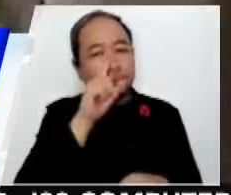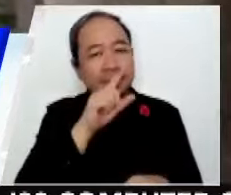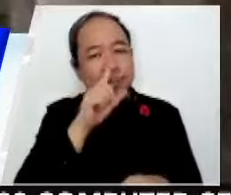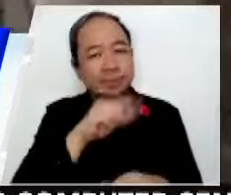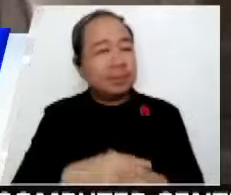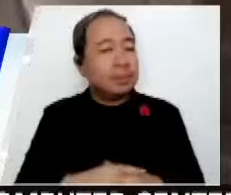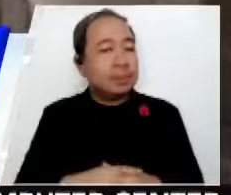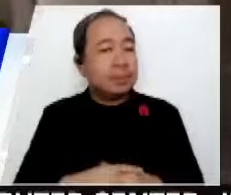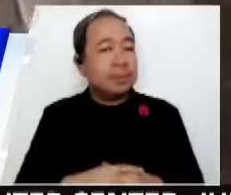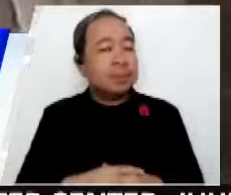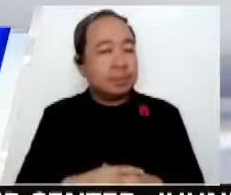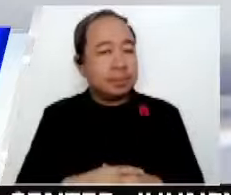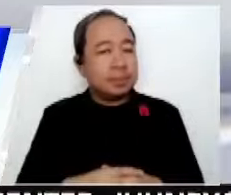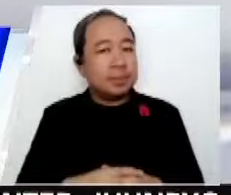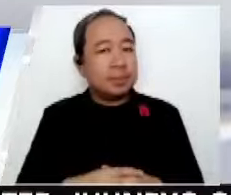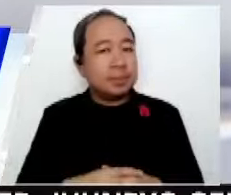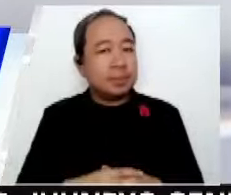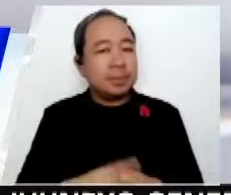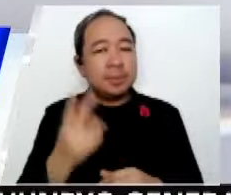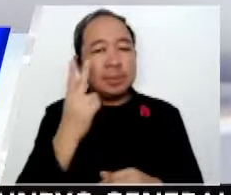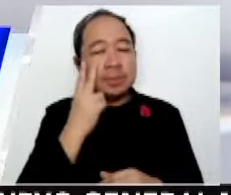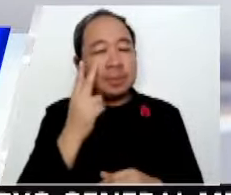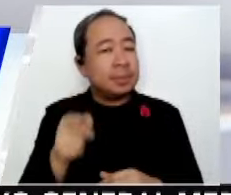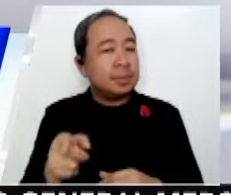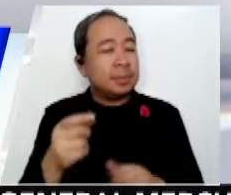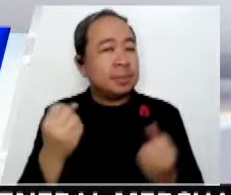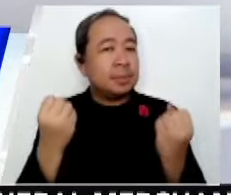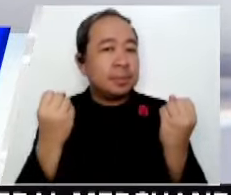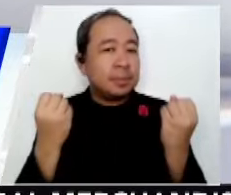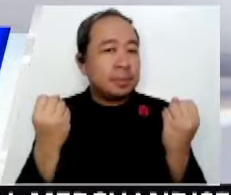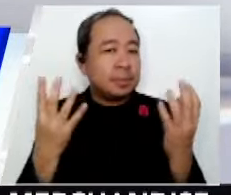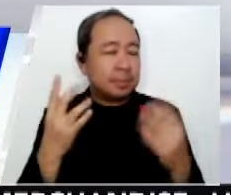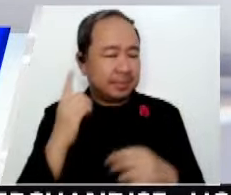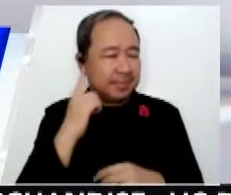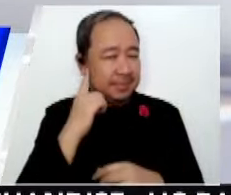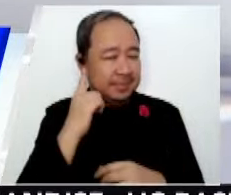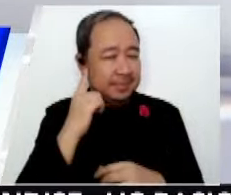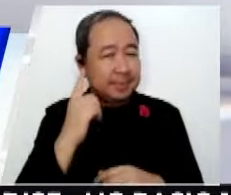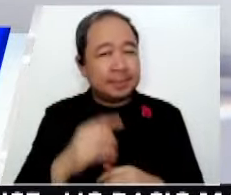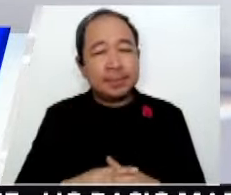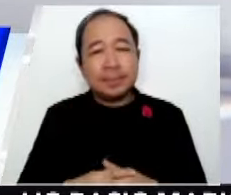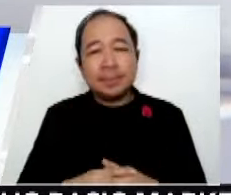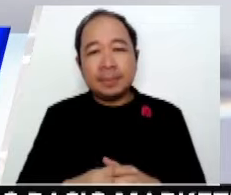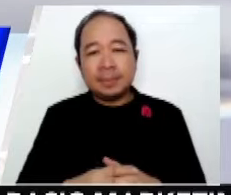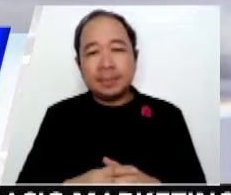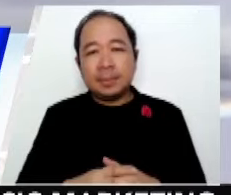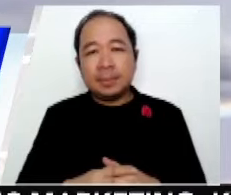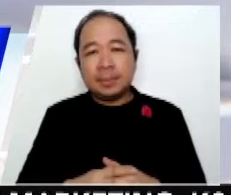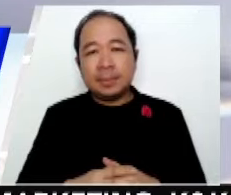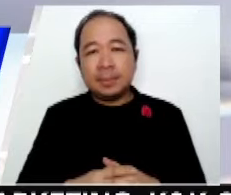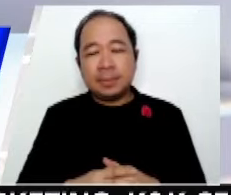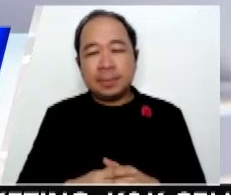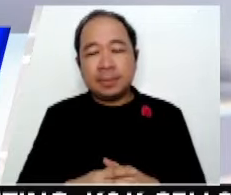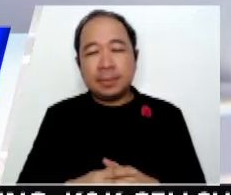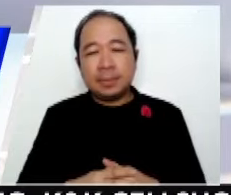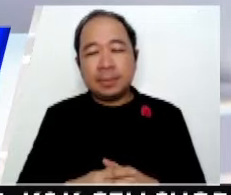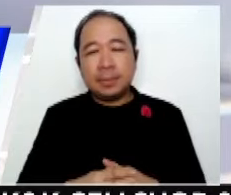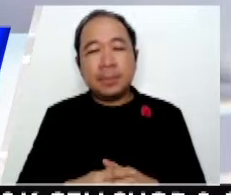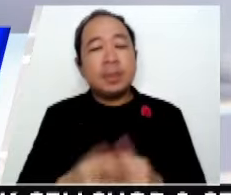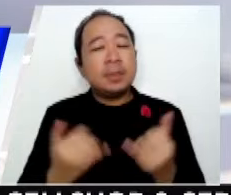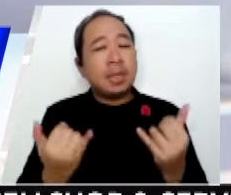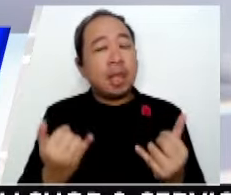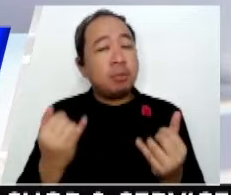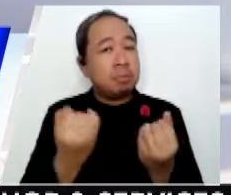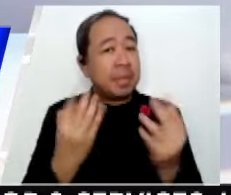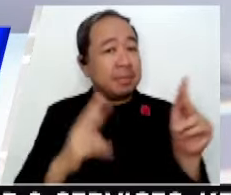ng binuhos nitong ulan, marami po ang nakaalala tuloy, di ba, noong nangyari ho yung Bagyong Undoy noong 2009. Ang tanong ho ng marami, mas